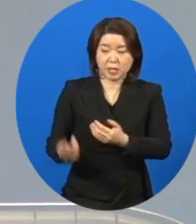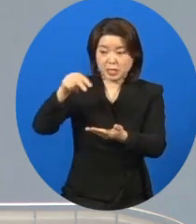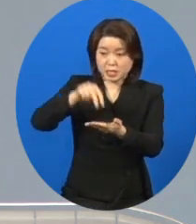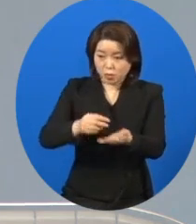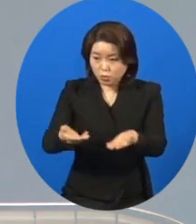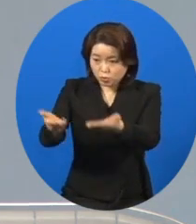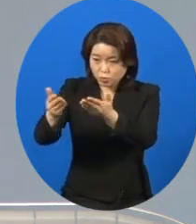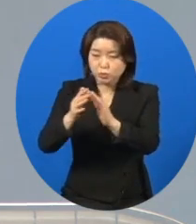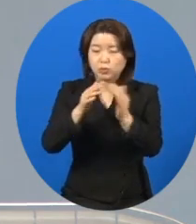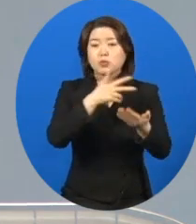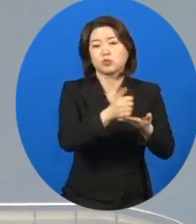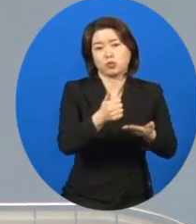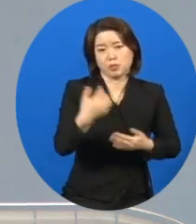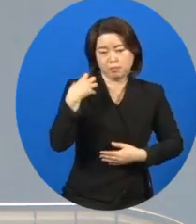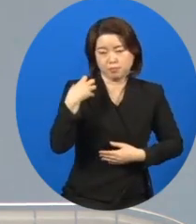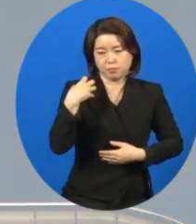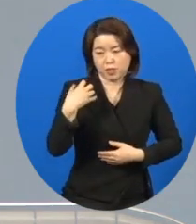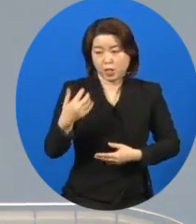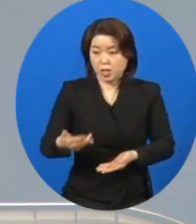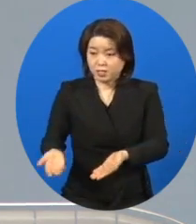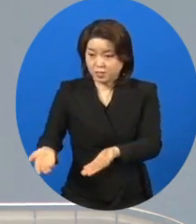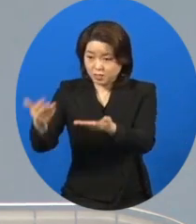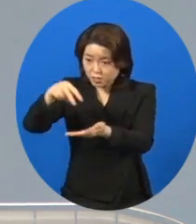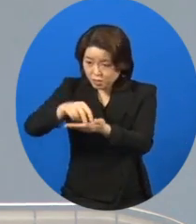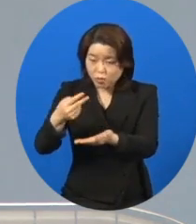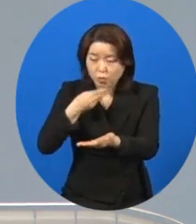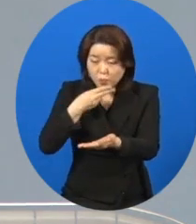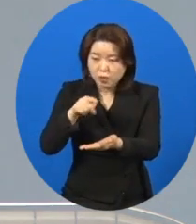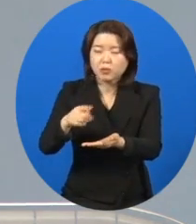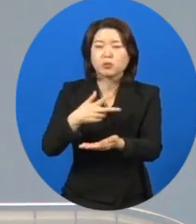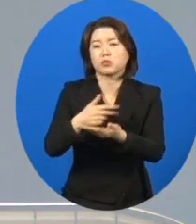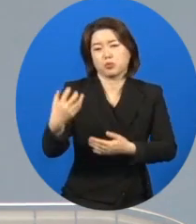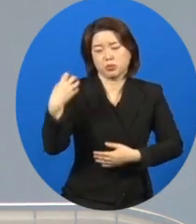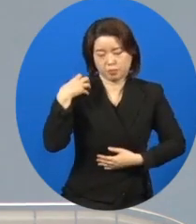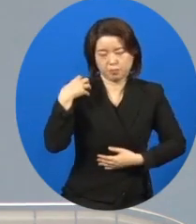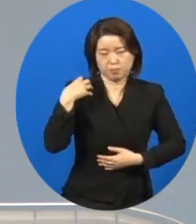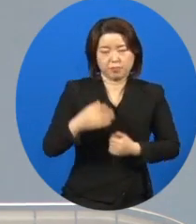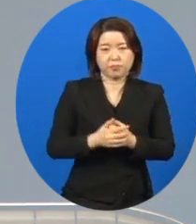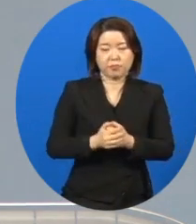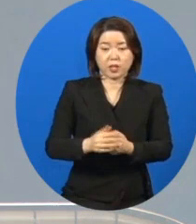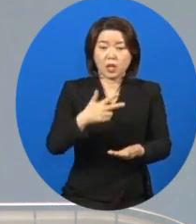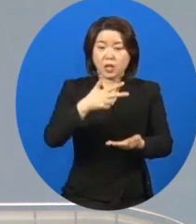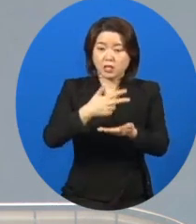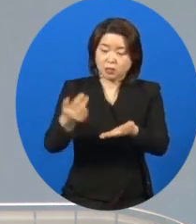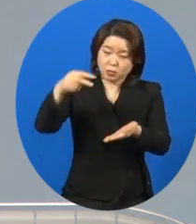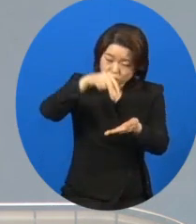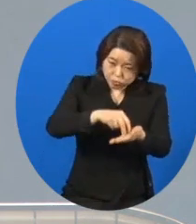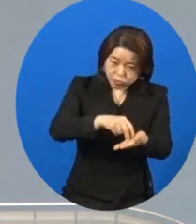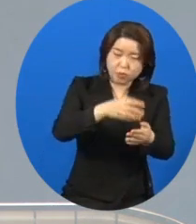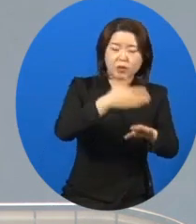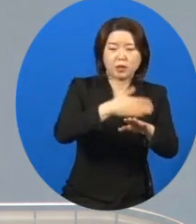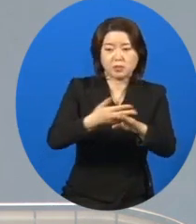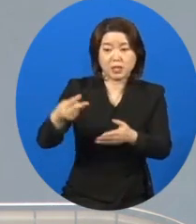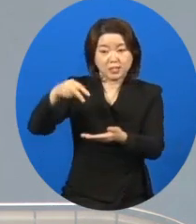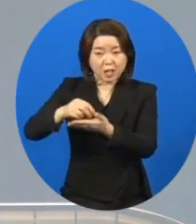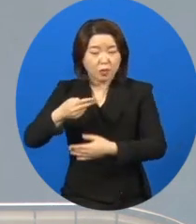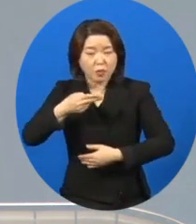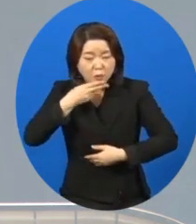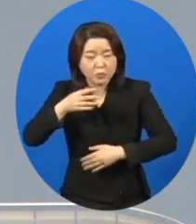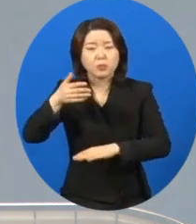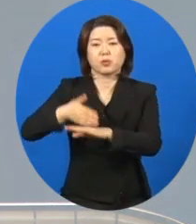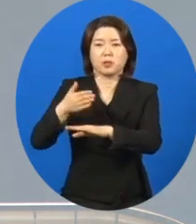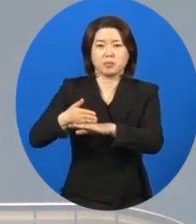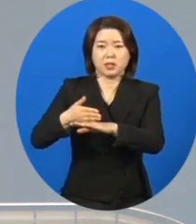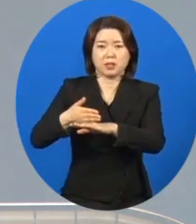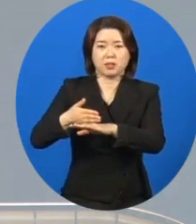주님이고 세우지 않으셔도 주님입니다. 세워주셔도 감사하고 세워주시지 않아도 감사해요.